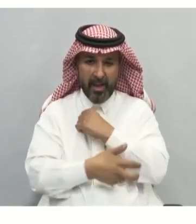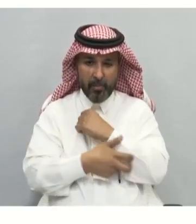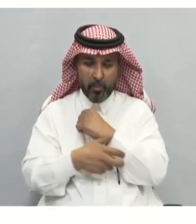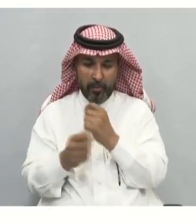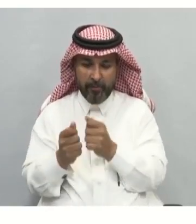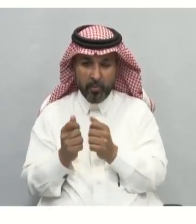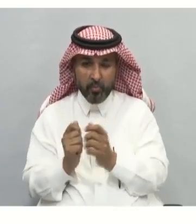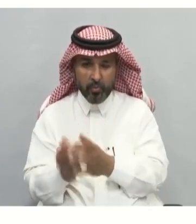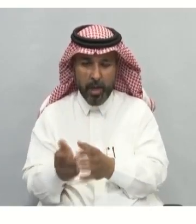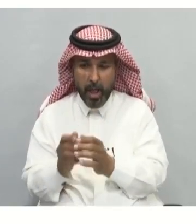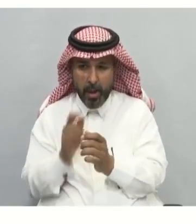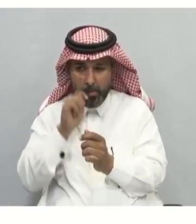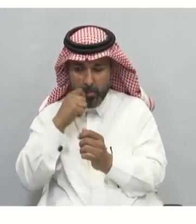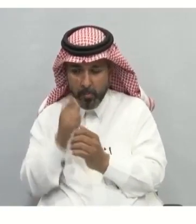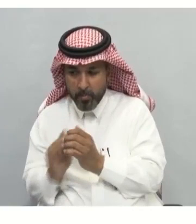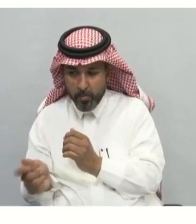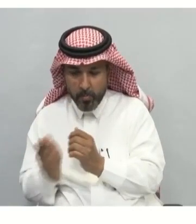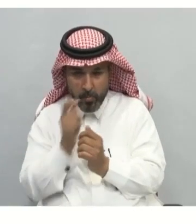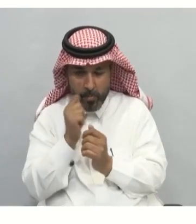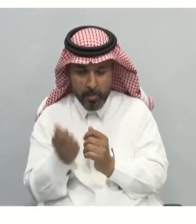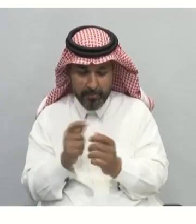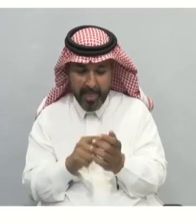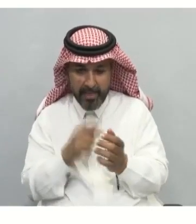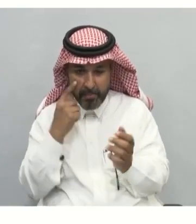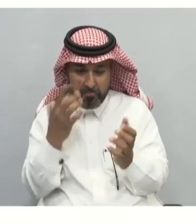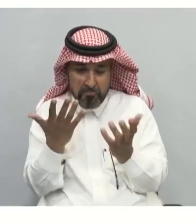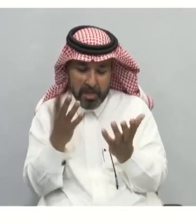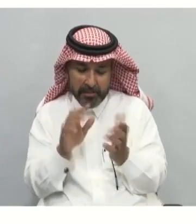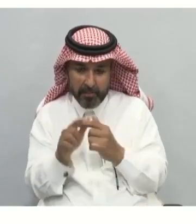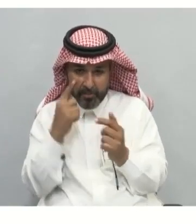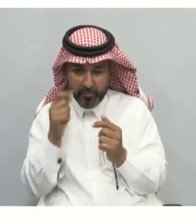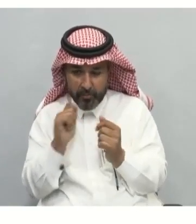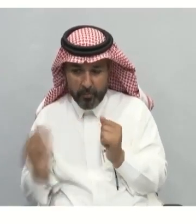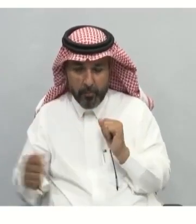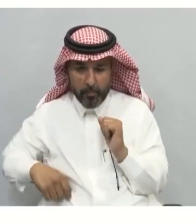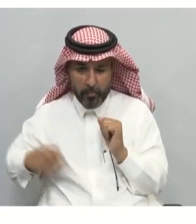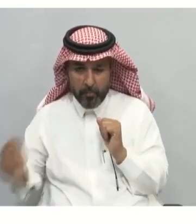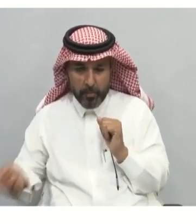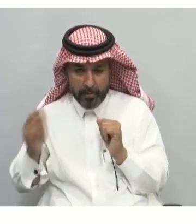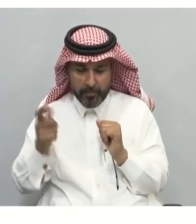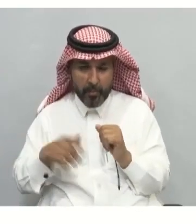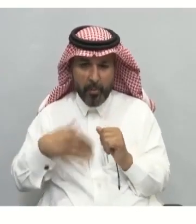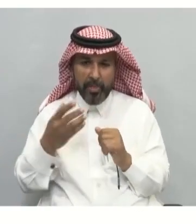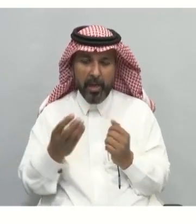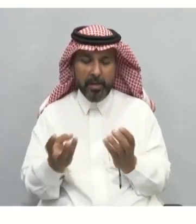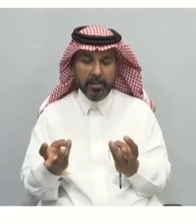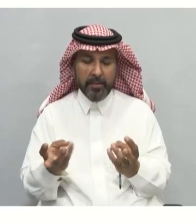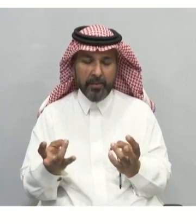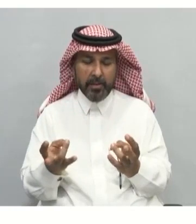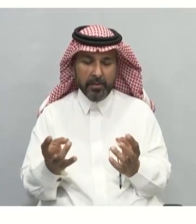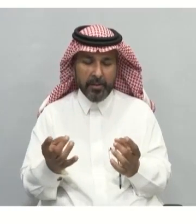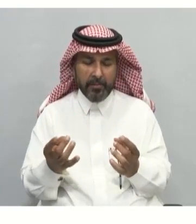فاخفاها حتى لا تعلم شماله ما تنفق يمينه ورجل ذكر الله خاليا ففاضت